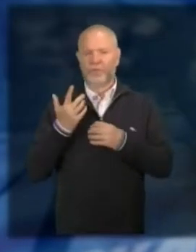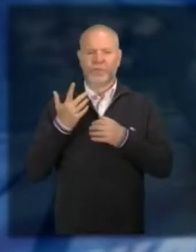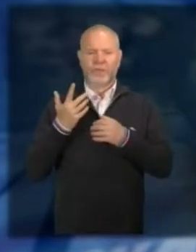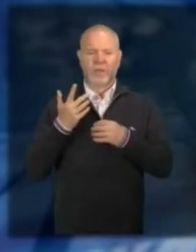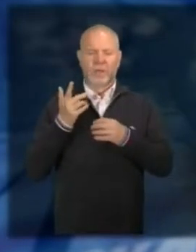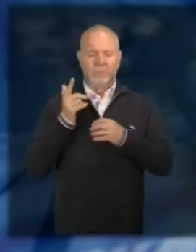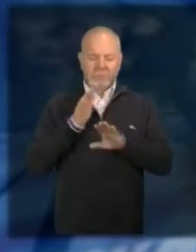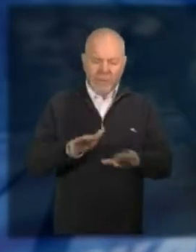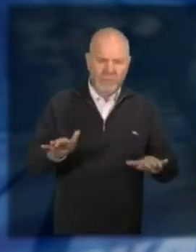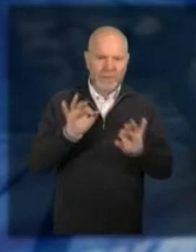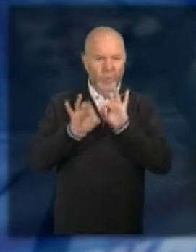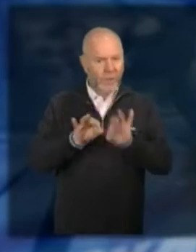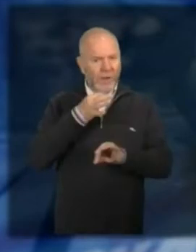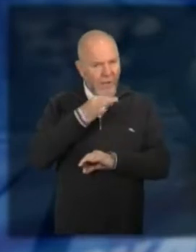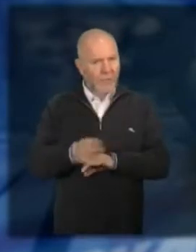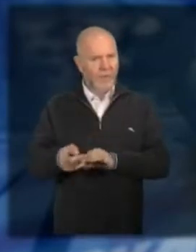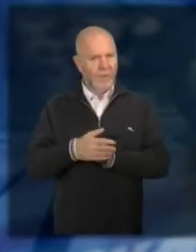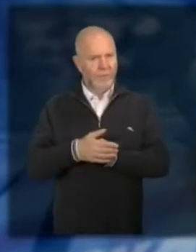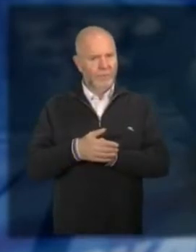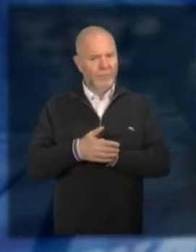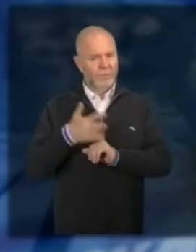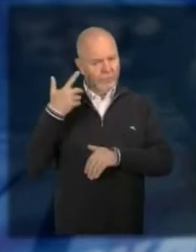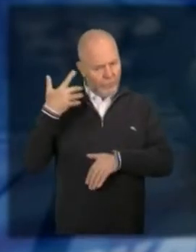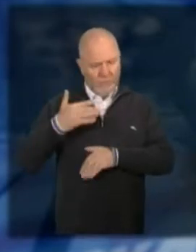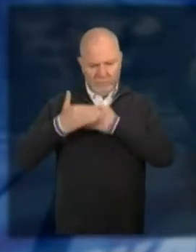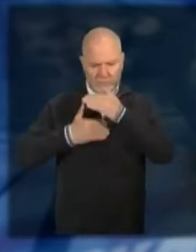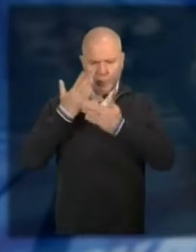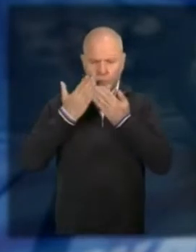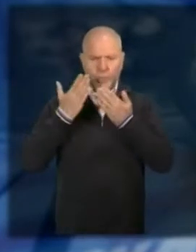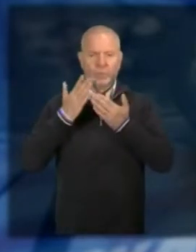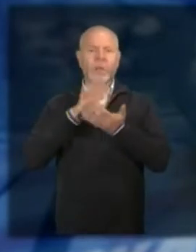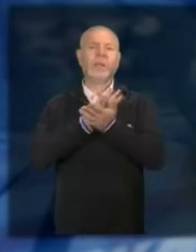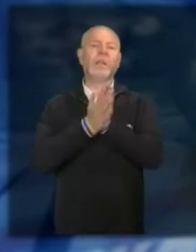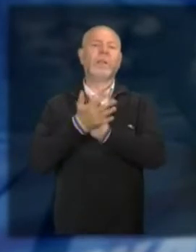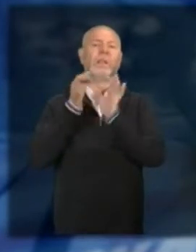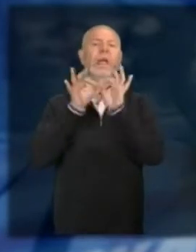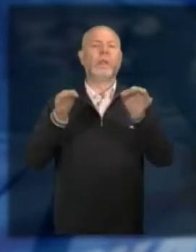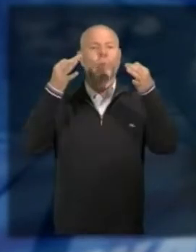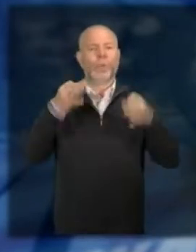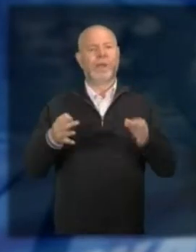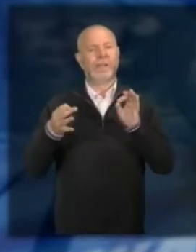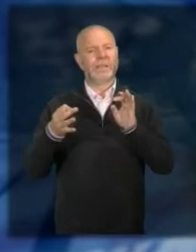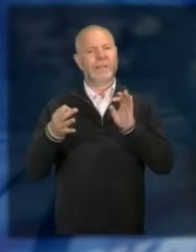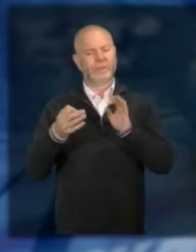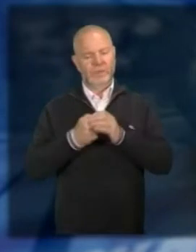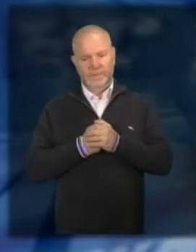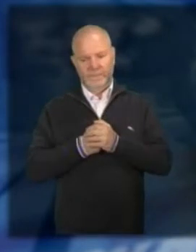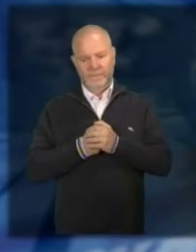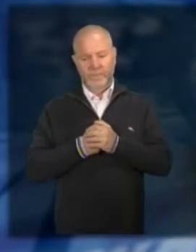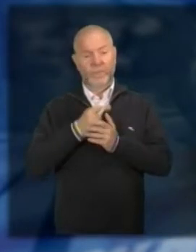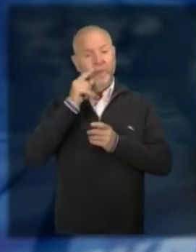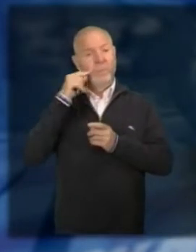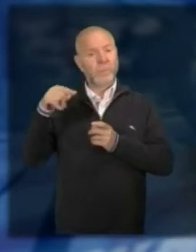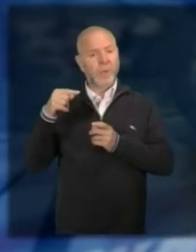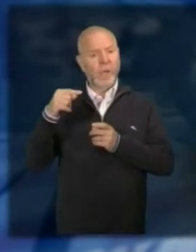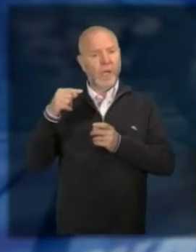con i bambini ci sapeva fare. Era ormai a buon punto del suo percorso di studi per diventare educatrice. Samantha aveva avuto l'esempio del papà